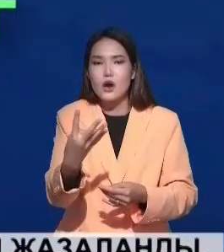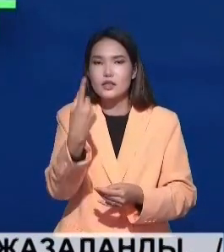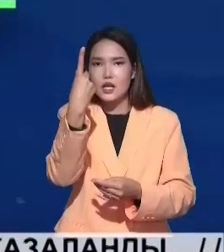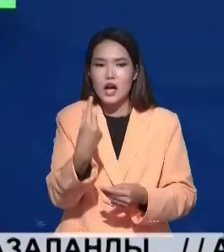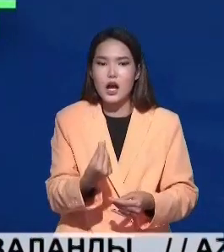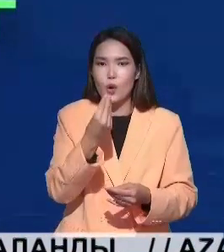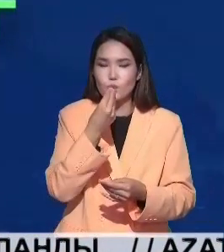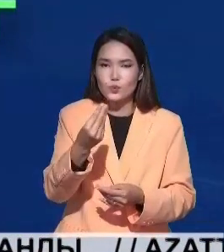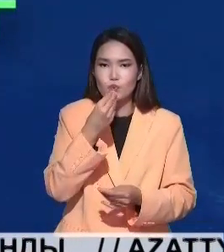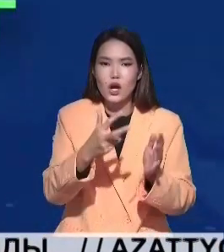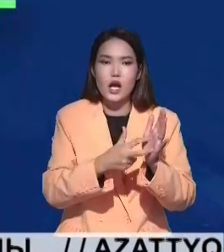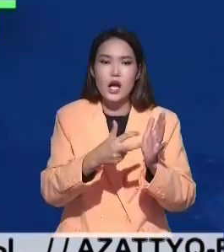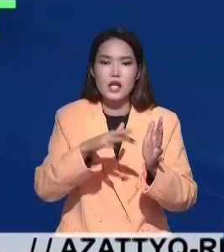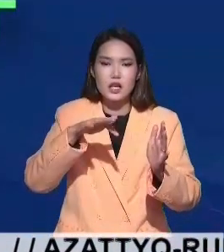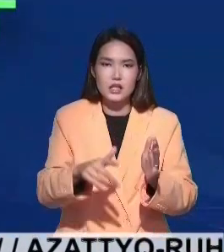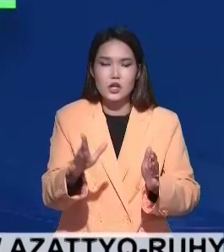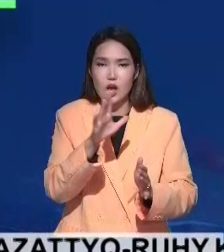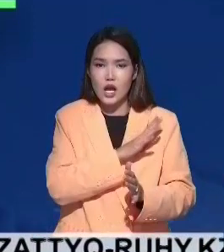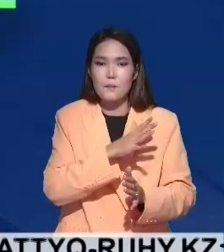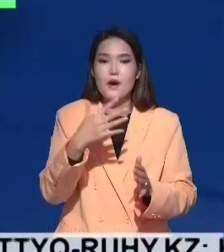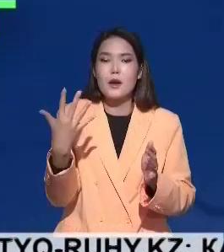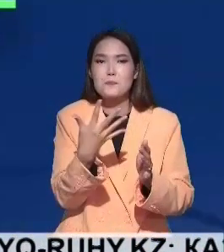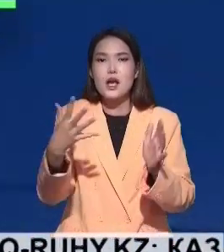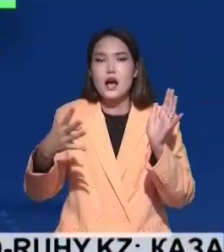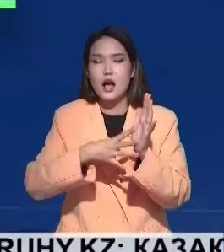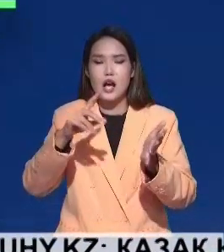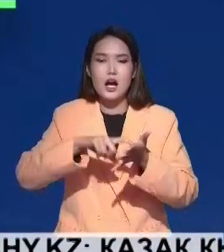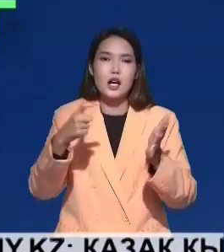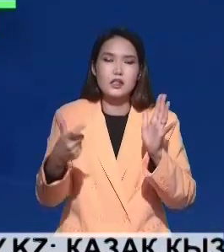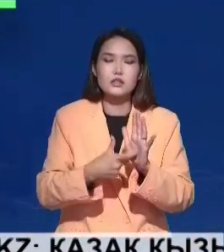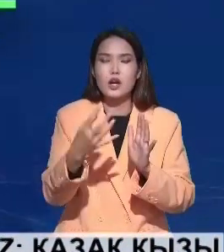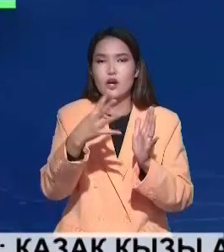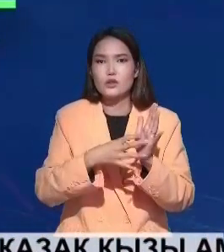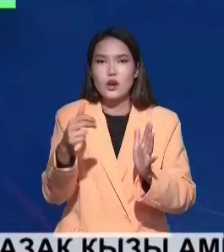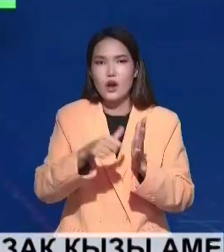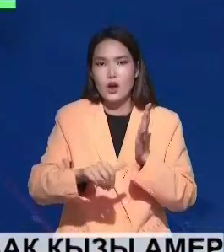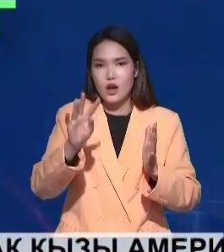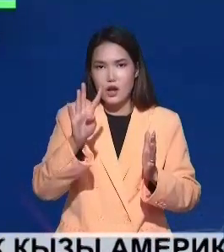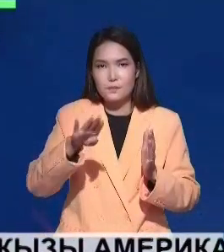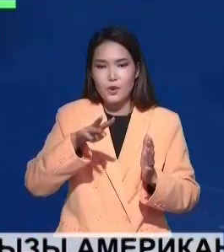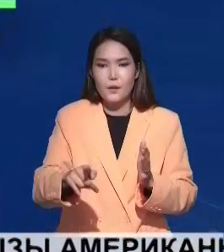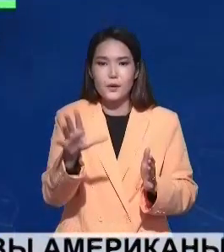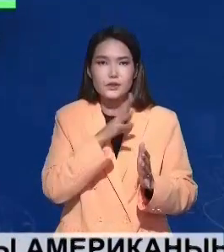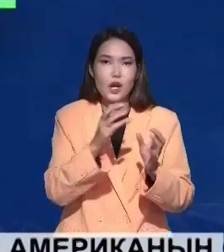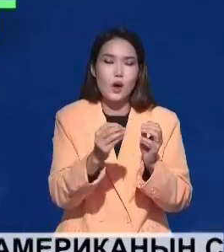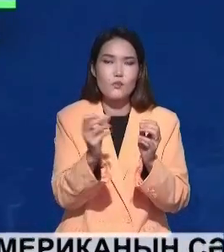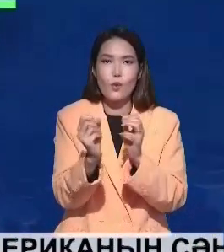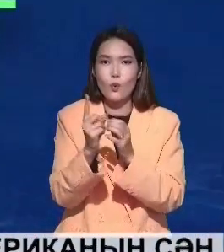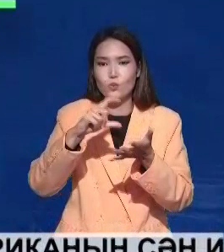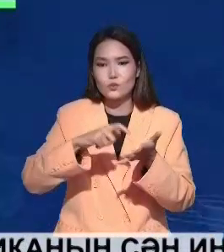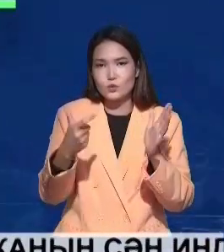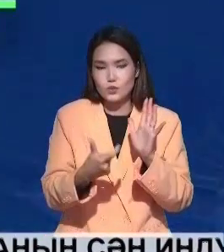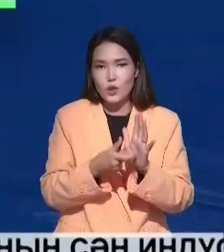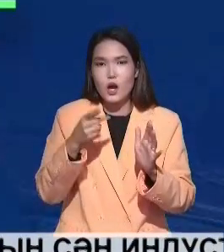үшін 800 теңге берілсе, 5-ші 9-ші сыныптағы балаларға 964 теңге, 10-ші 11-ші сыныпта оқитын